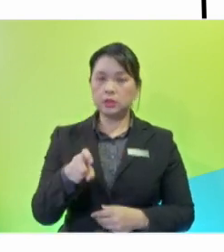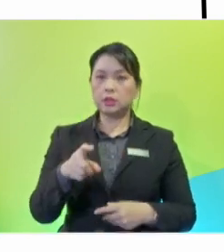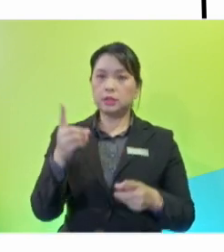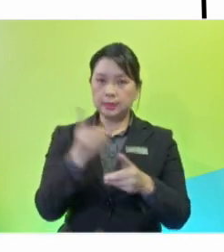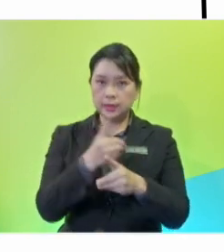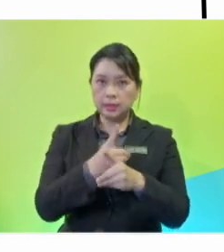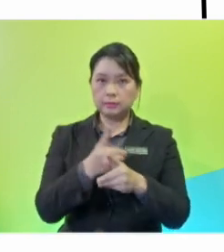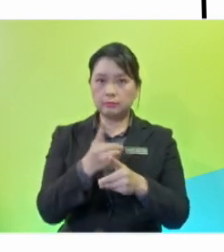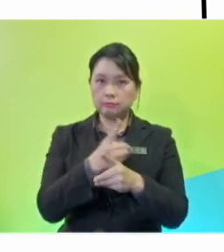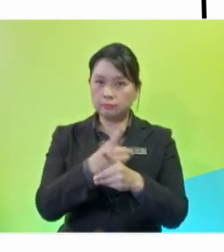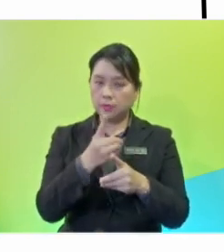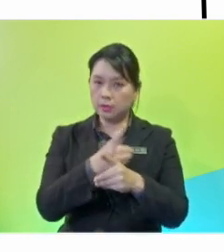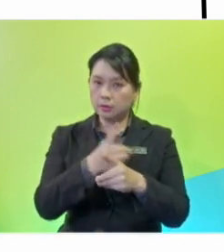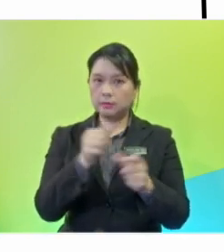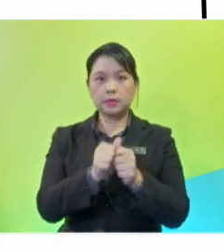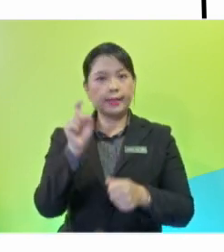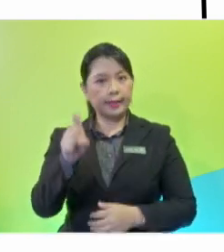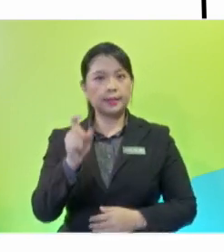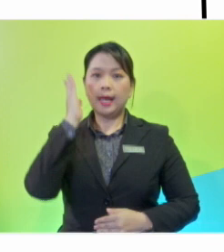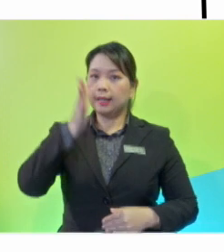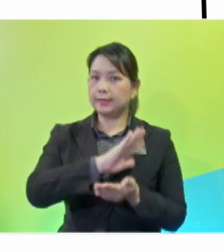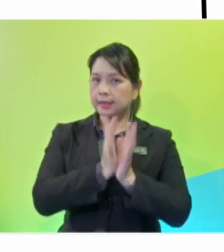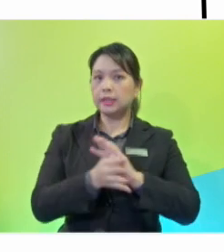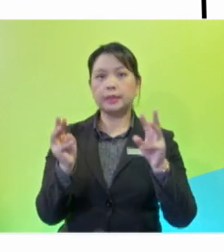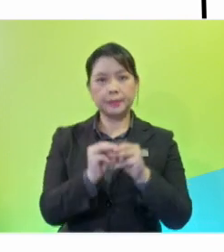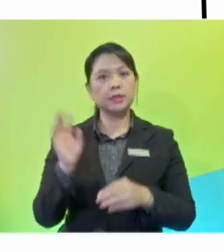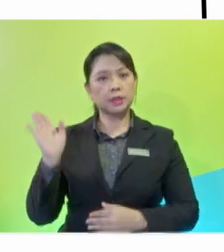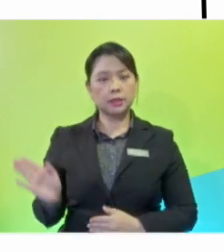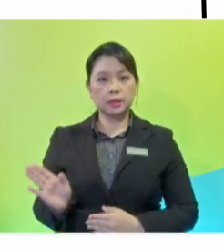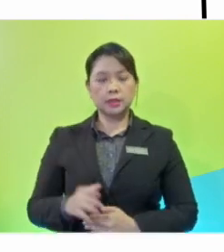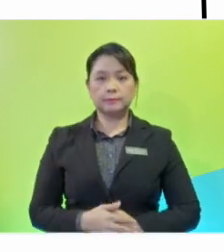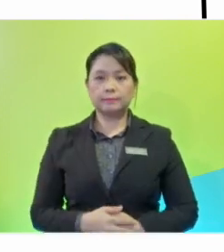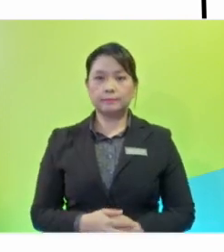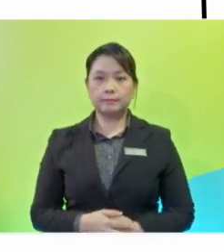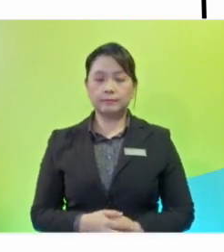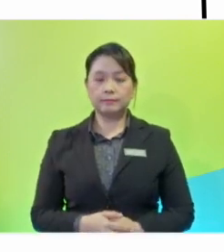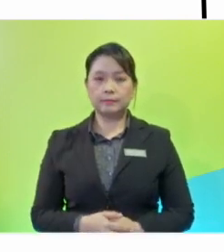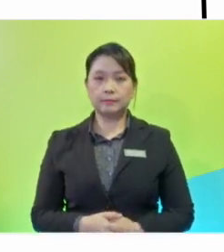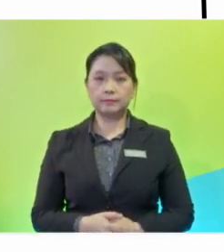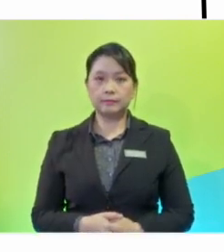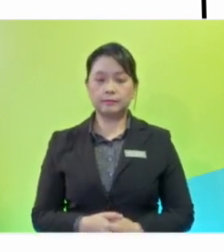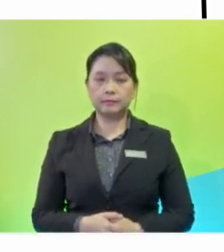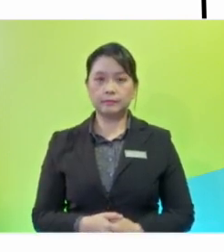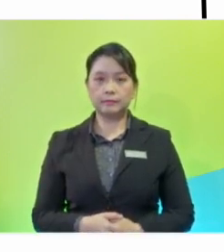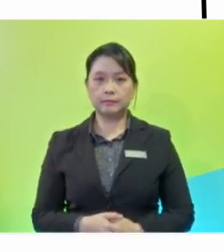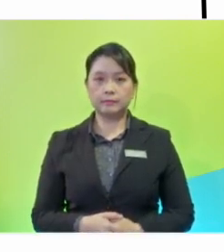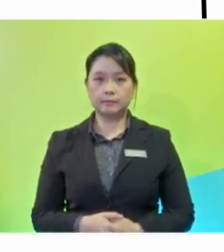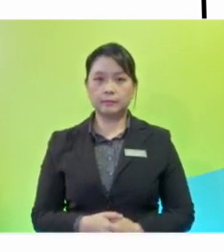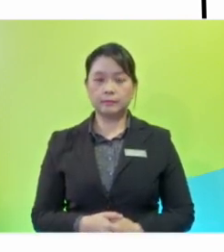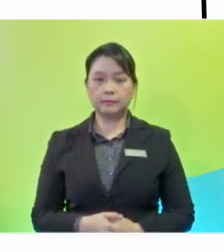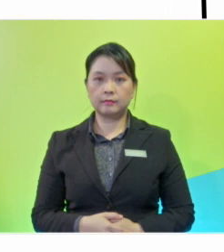semua peluru darahnya X suhu udara akan jadi 4xwy = 2 x + 2 + Q